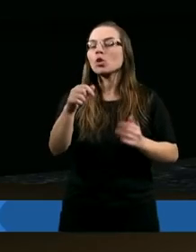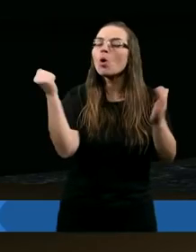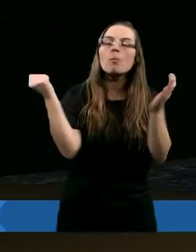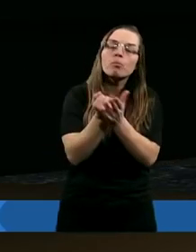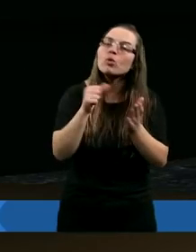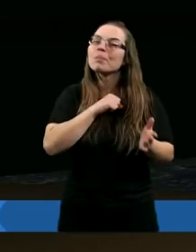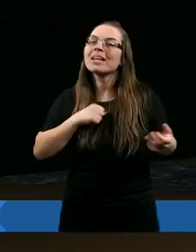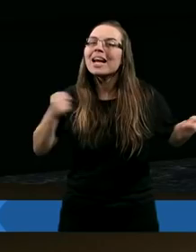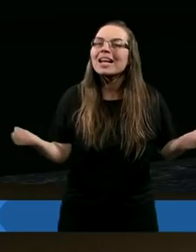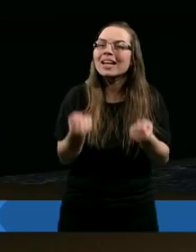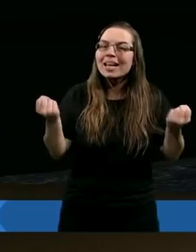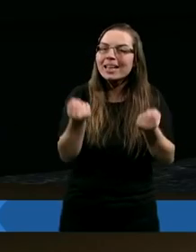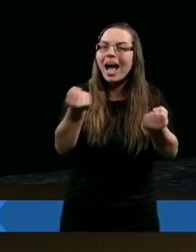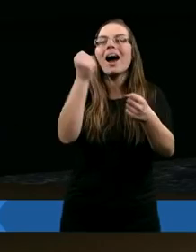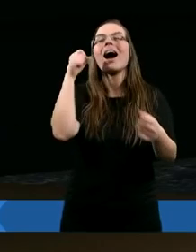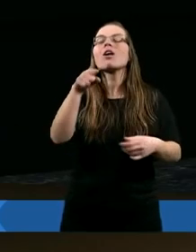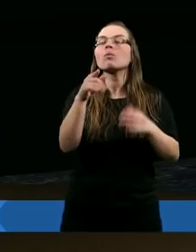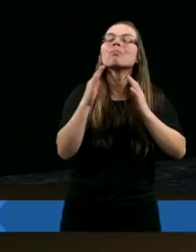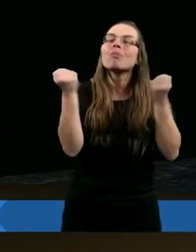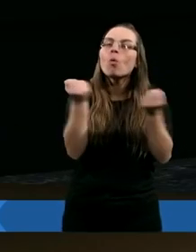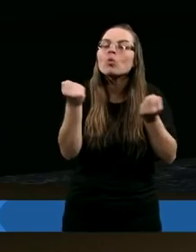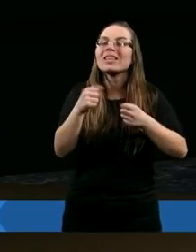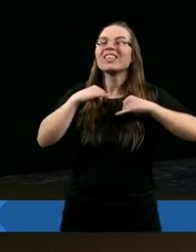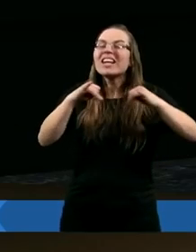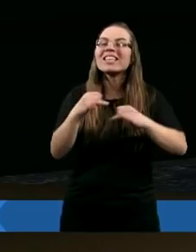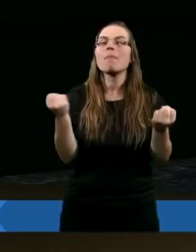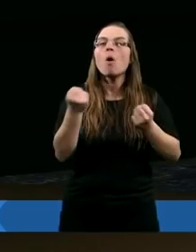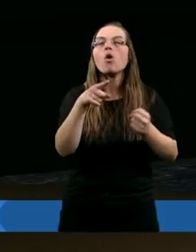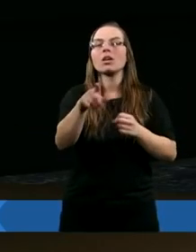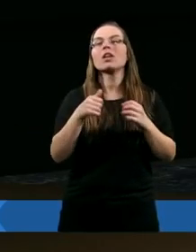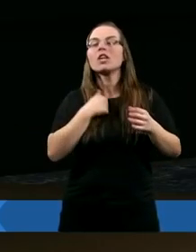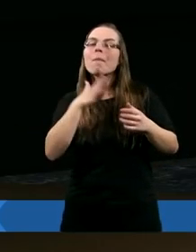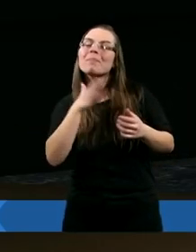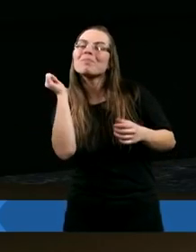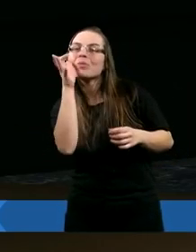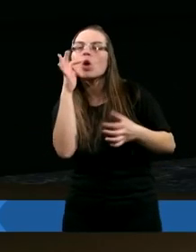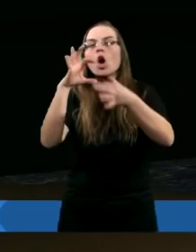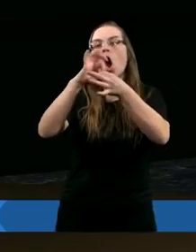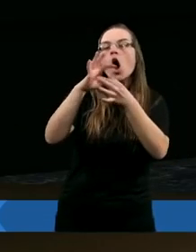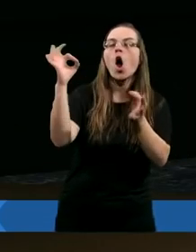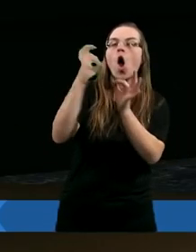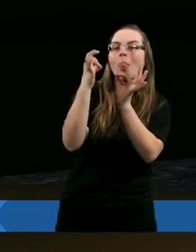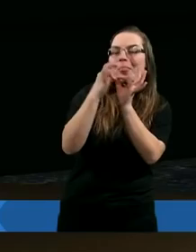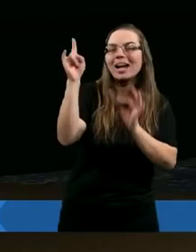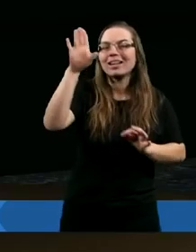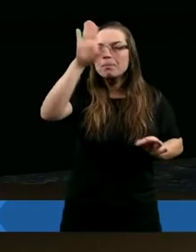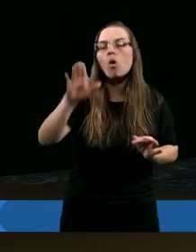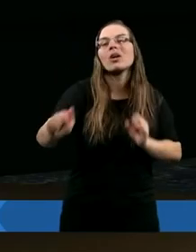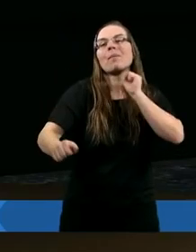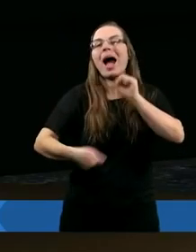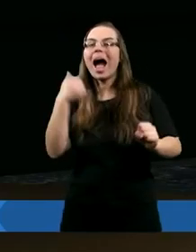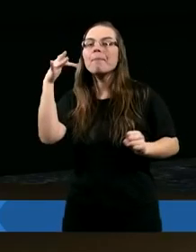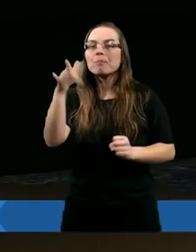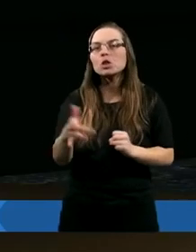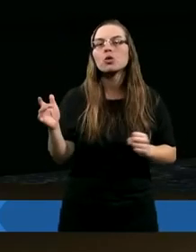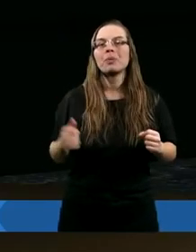musimy się starać usilnie o to, abyśmy mieli z Nim codzienny kontakt, abyśmy